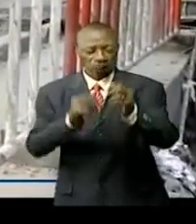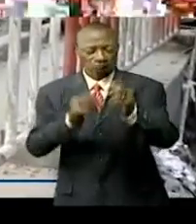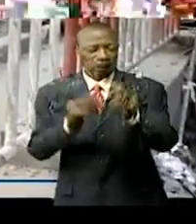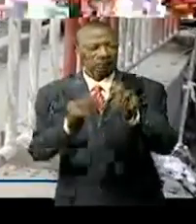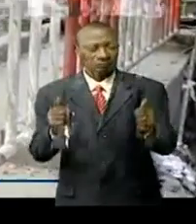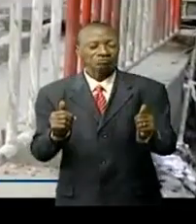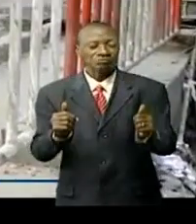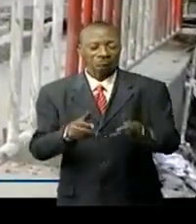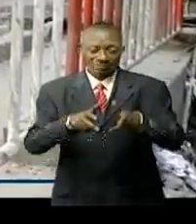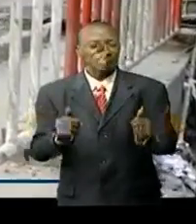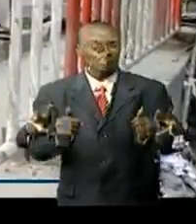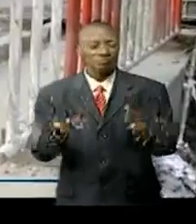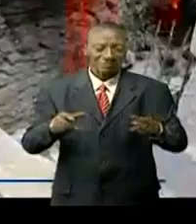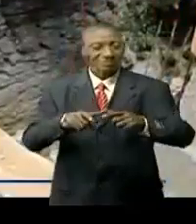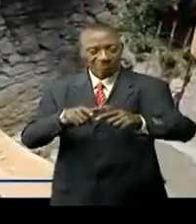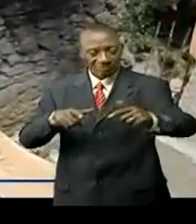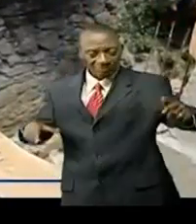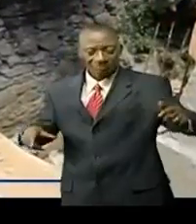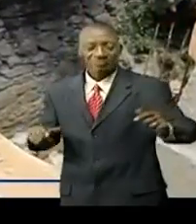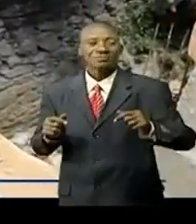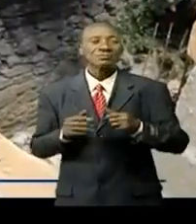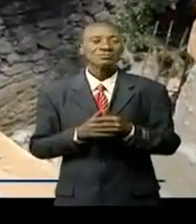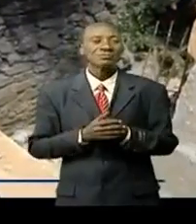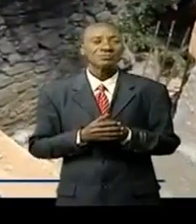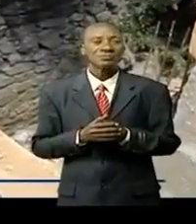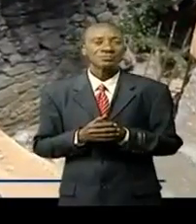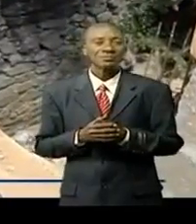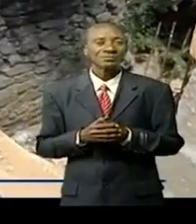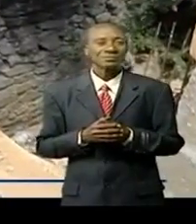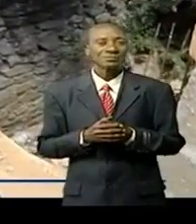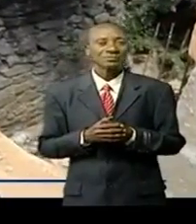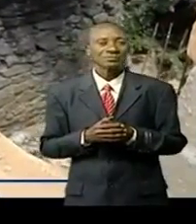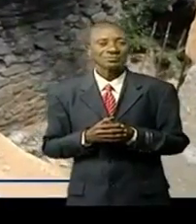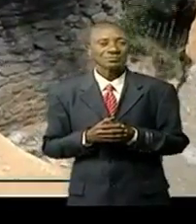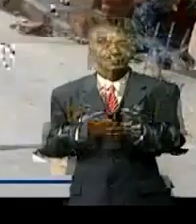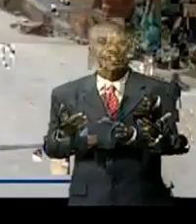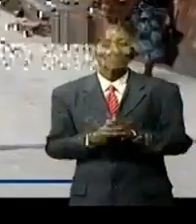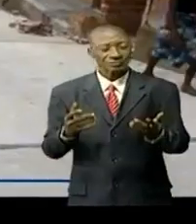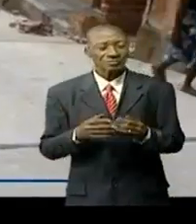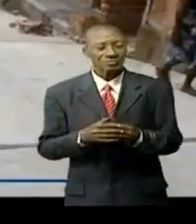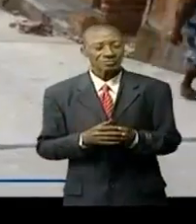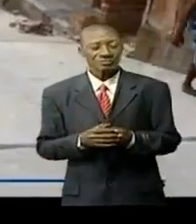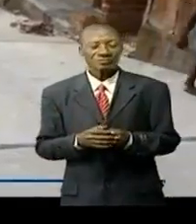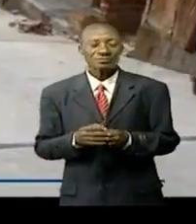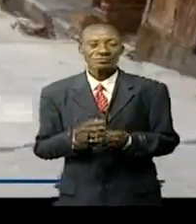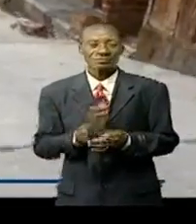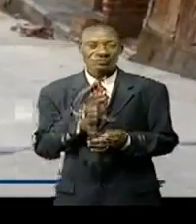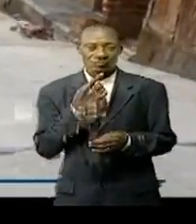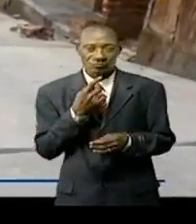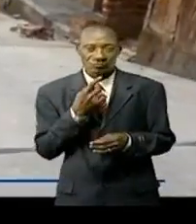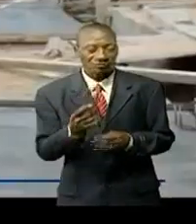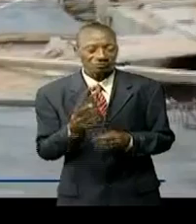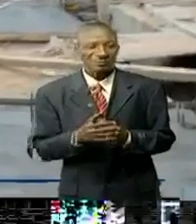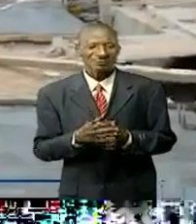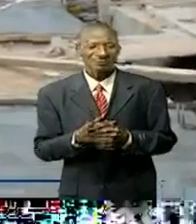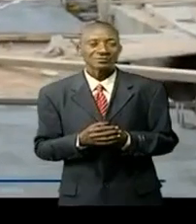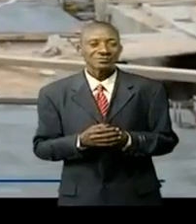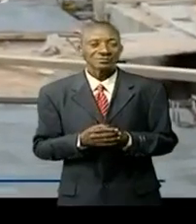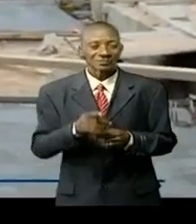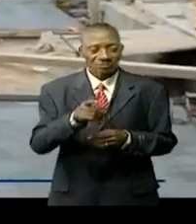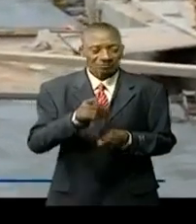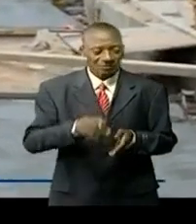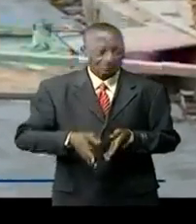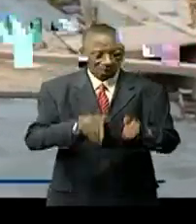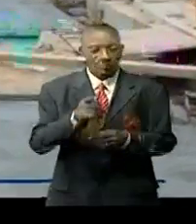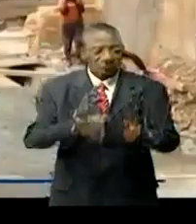grâce aux travaux de sa modernisation. Travaux qui vont booster les vrais désenclavements et la meilleure visibilité de la route Kassou. Telle est l'essence